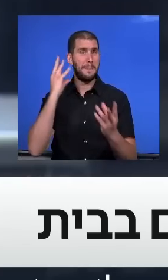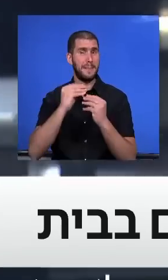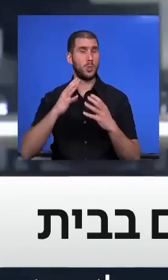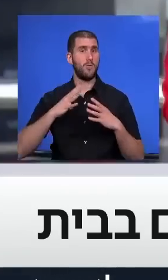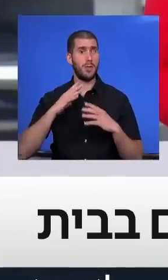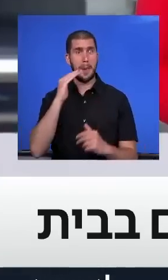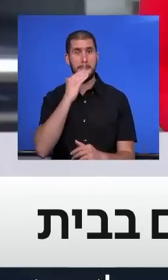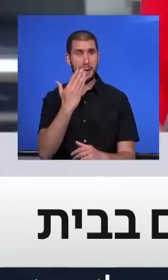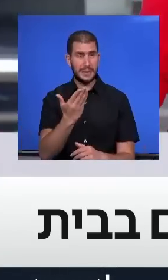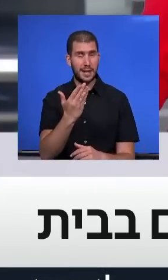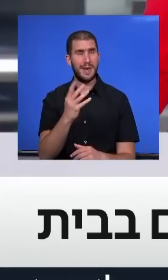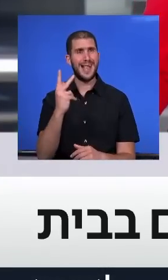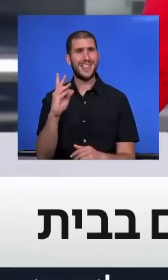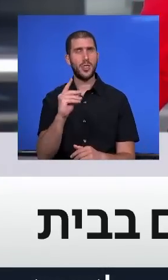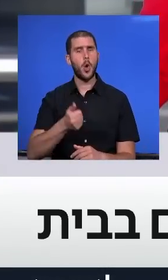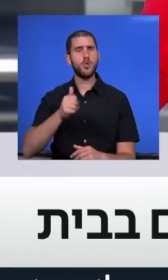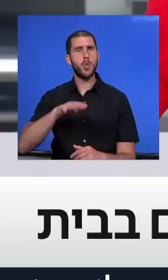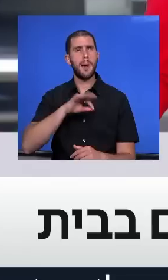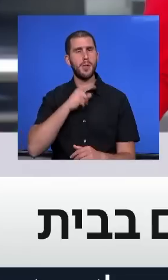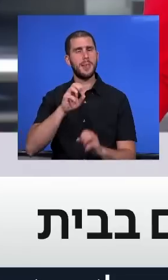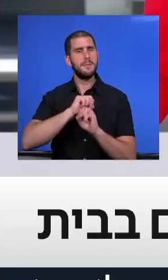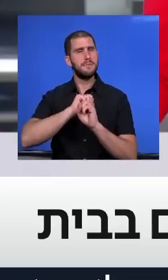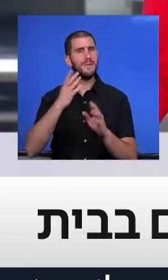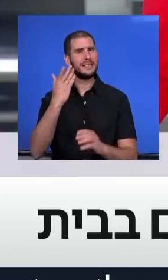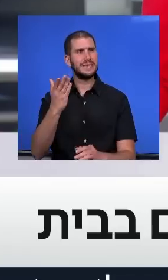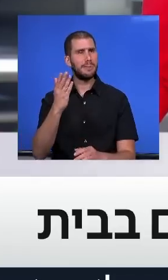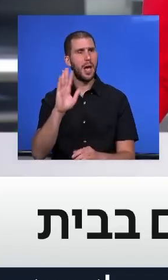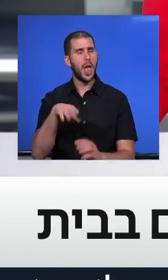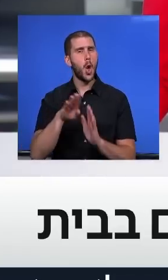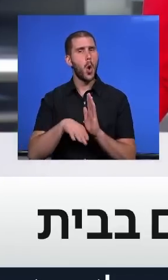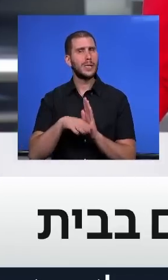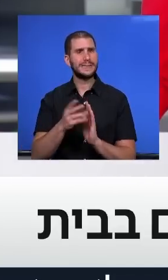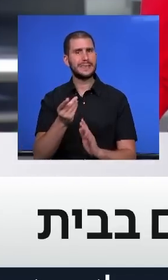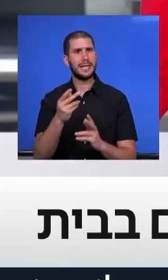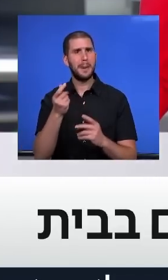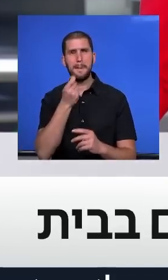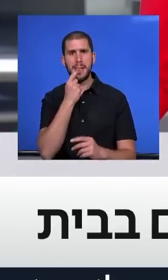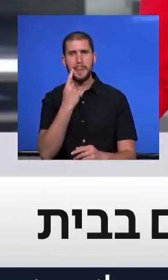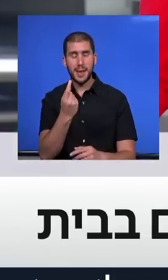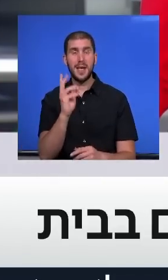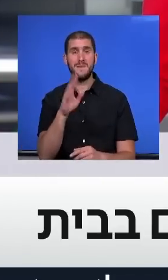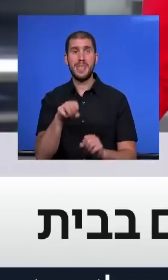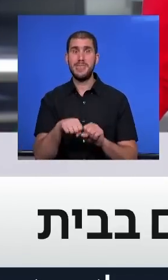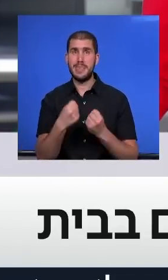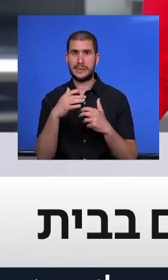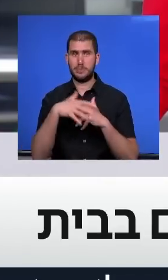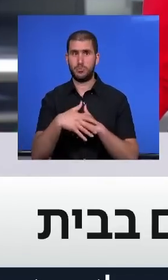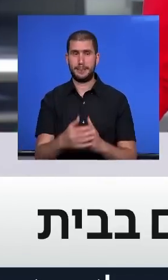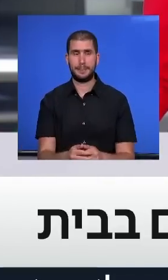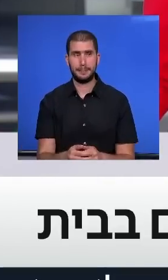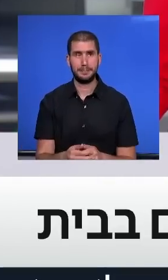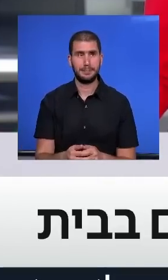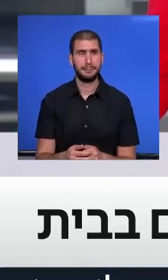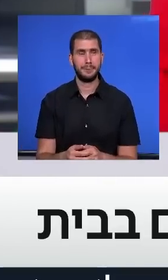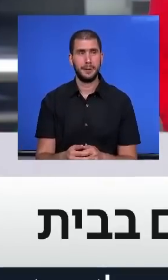הפסח. וקטי דור, ראש תחום הבריאות, את מפרסמת הערב, קטי, על המחסור הזה בבתי המרקחת והנזק שהוא גורר.